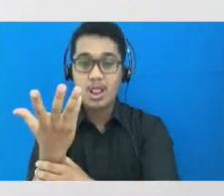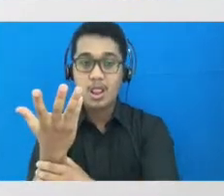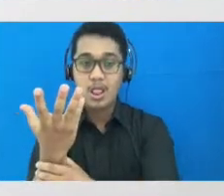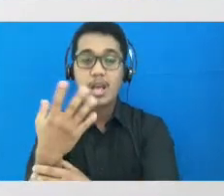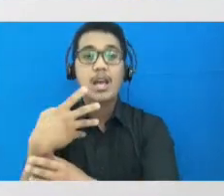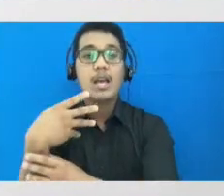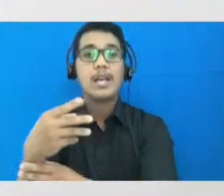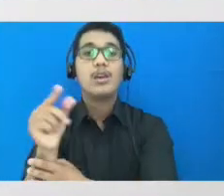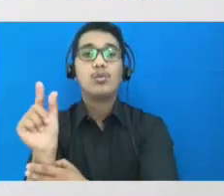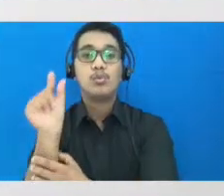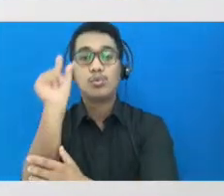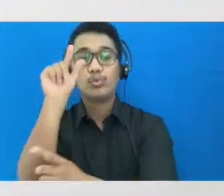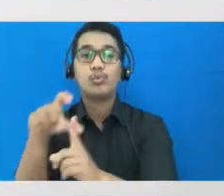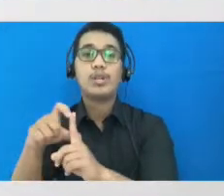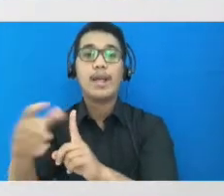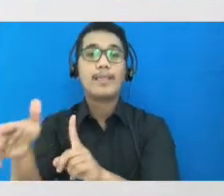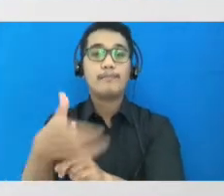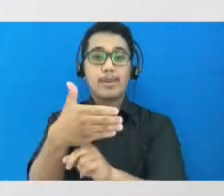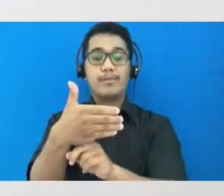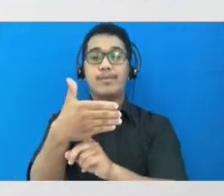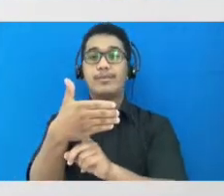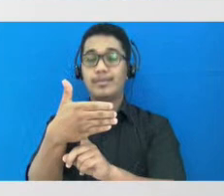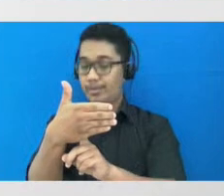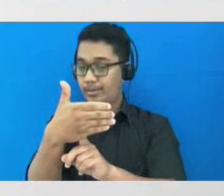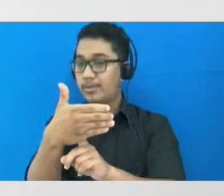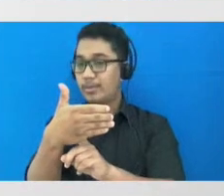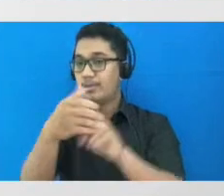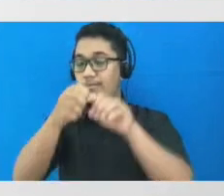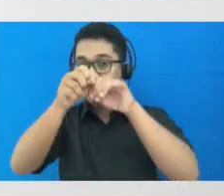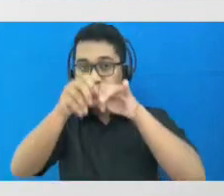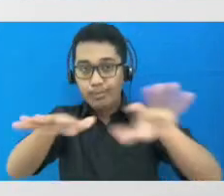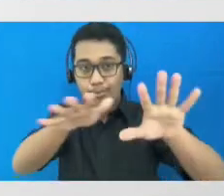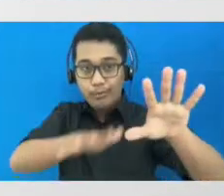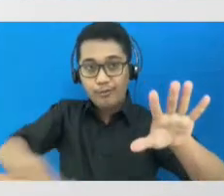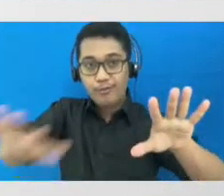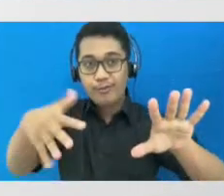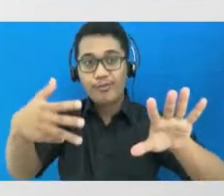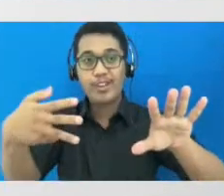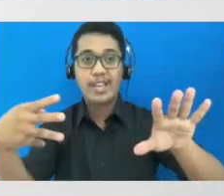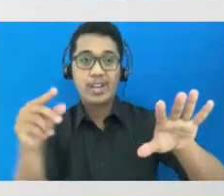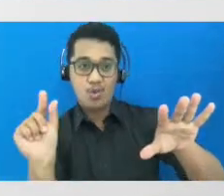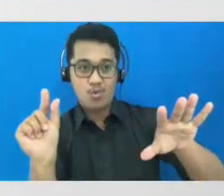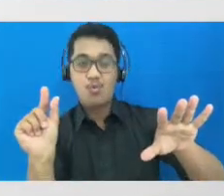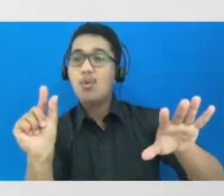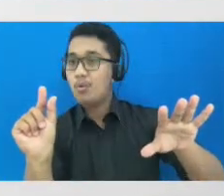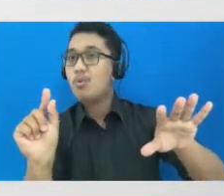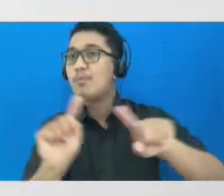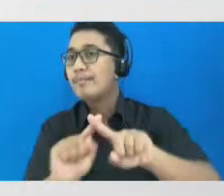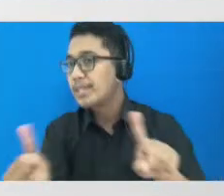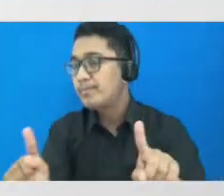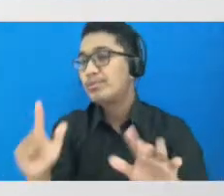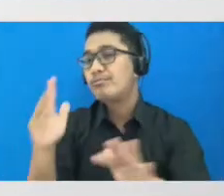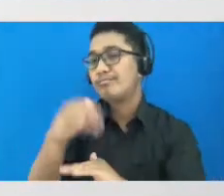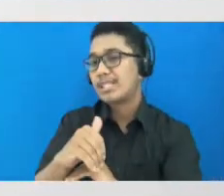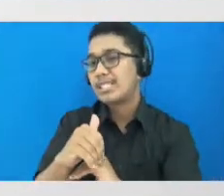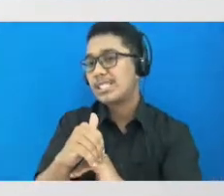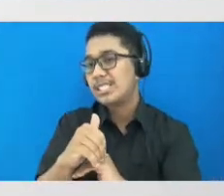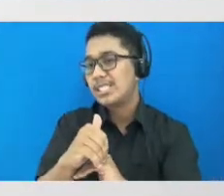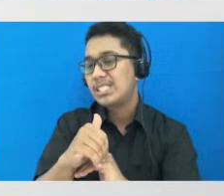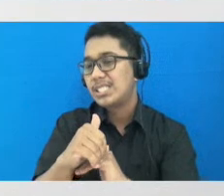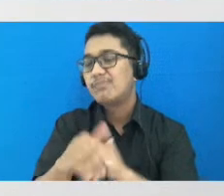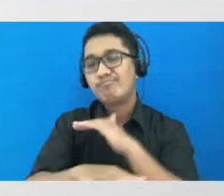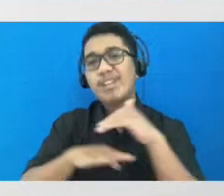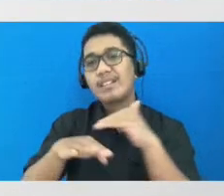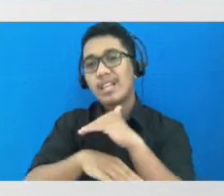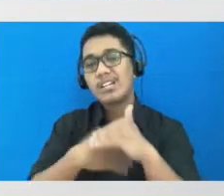European Data Protection Directive yang berlaku di seluruh wilayah EU, walaupun masih sangat basic dan